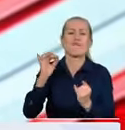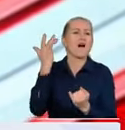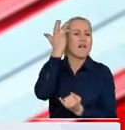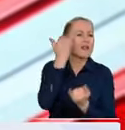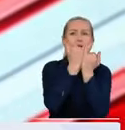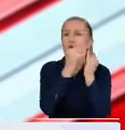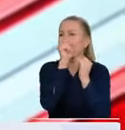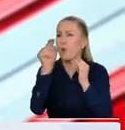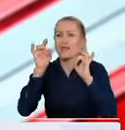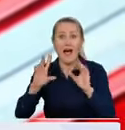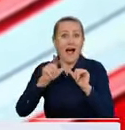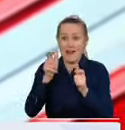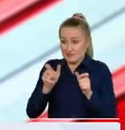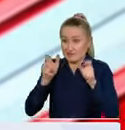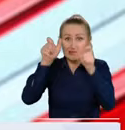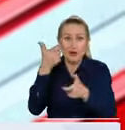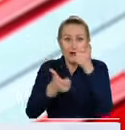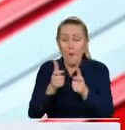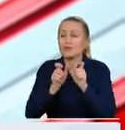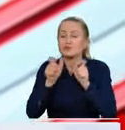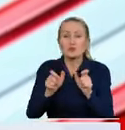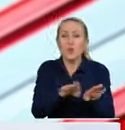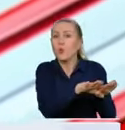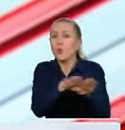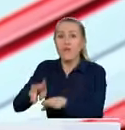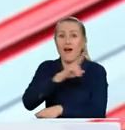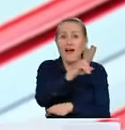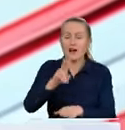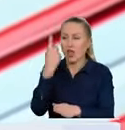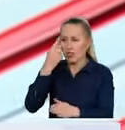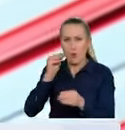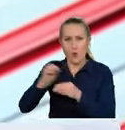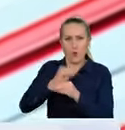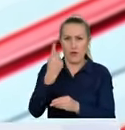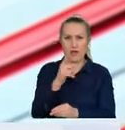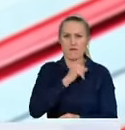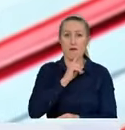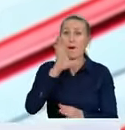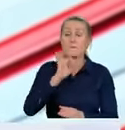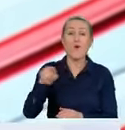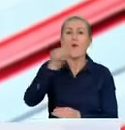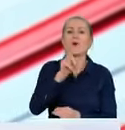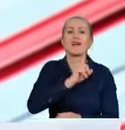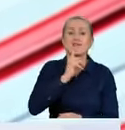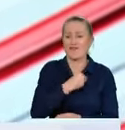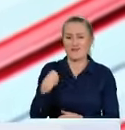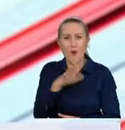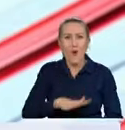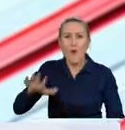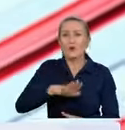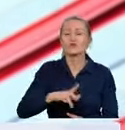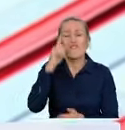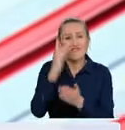nie praktykowanie na siłę i wmuszanie wszystkim jednej religii, ponieważ wyznawców różnych religii w Polsce jest